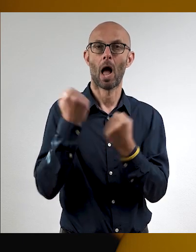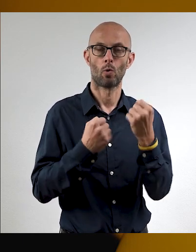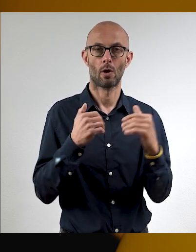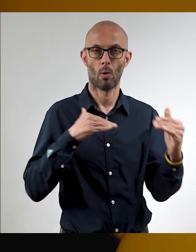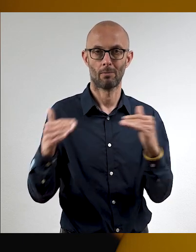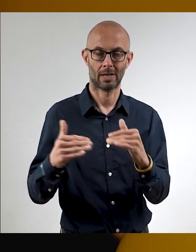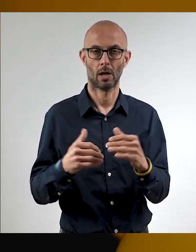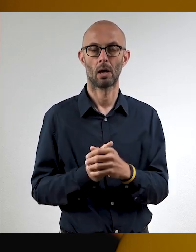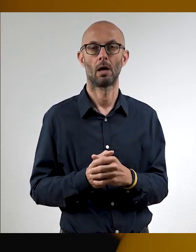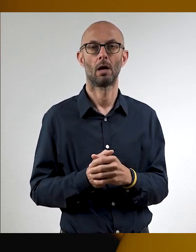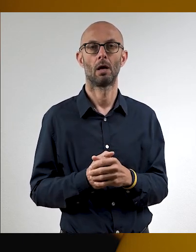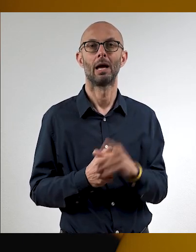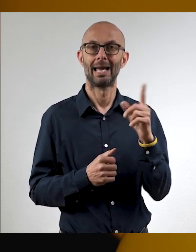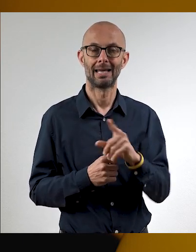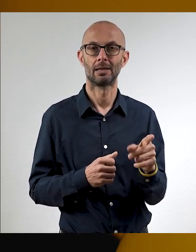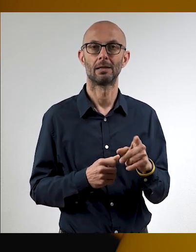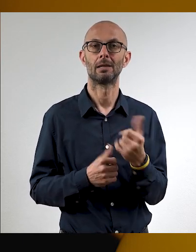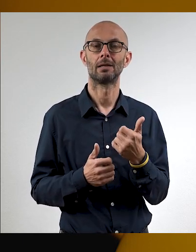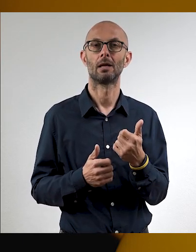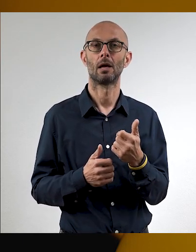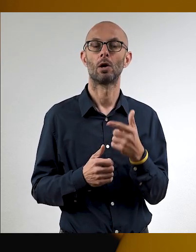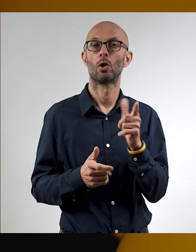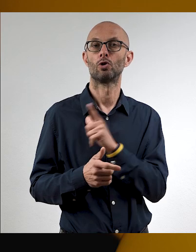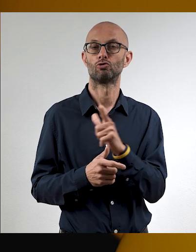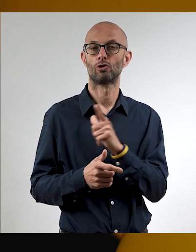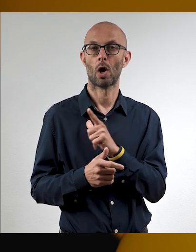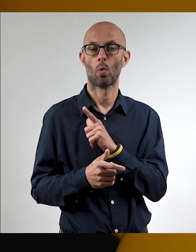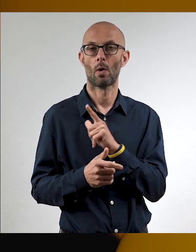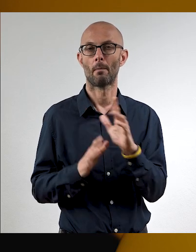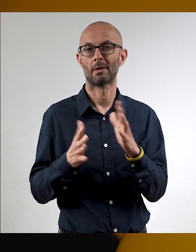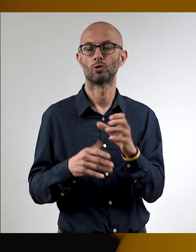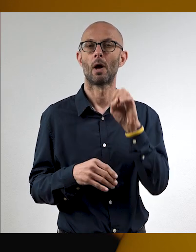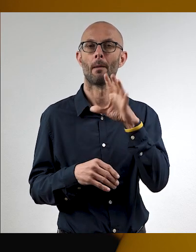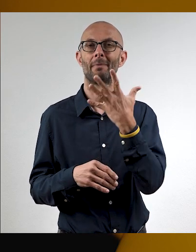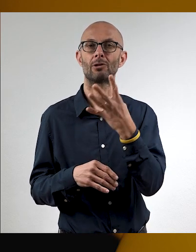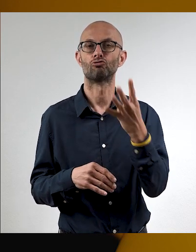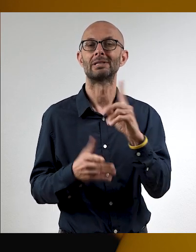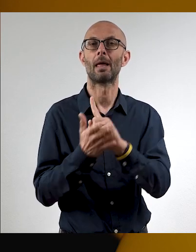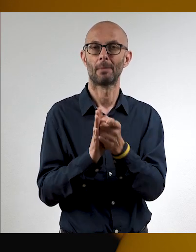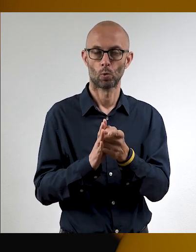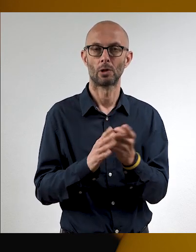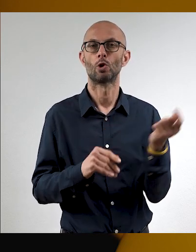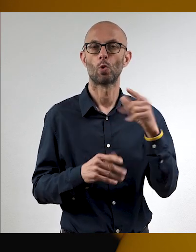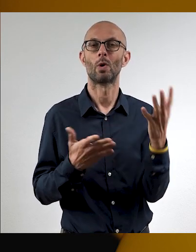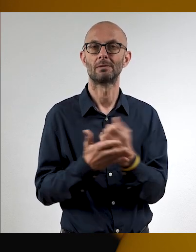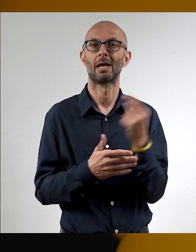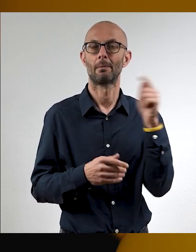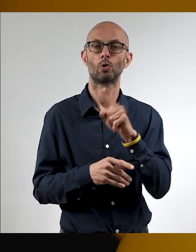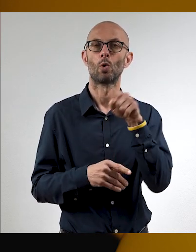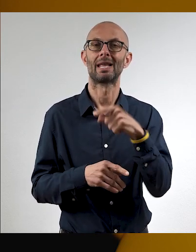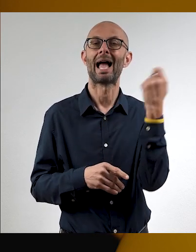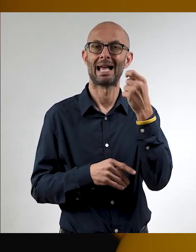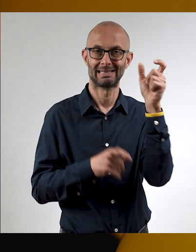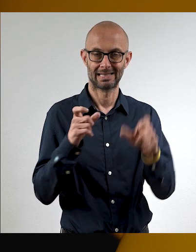avtomobiloma in je čakal približno 45 minut, da so uspeli priti do njega